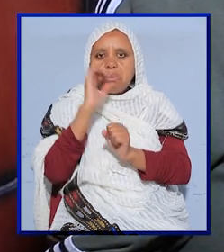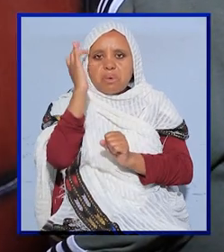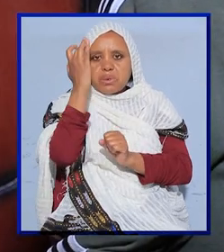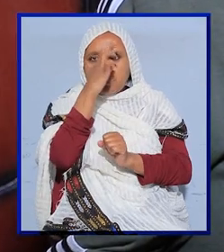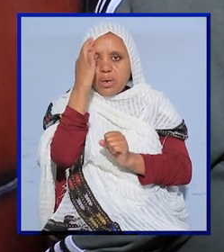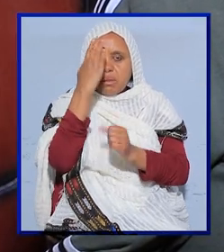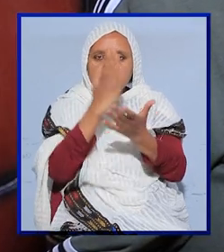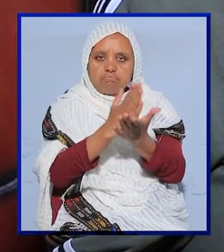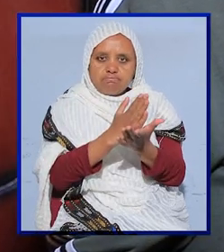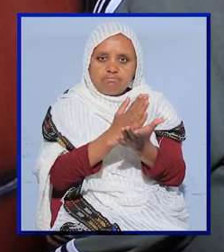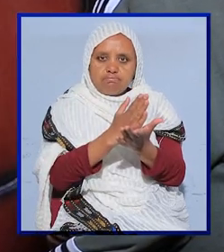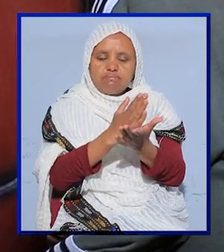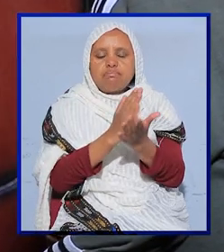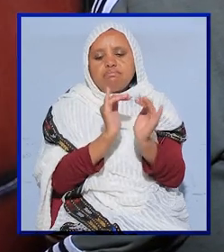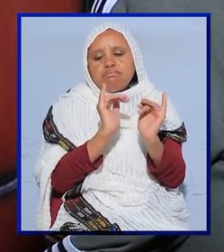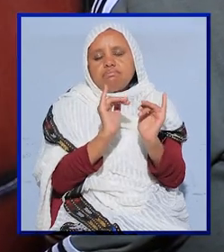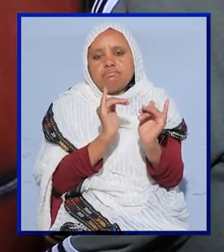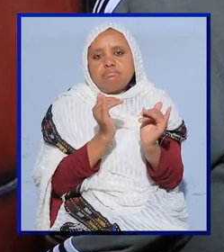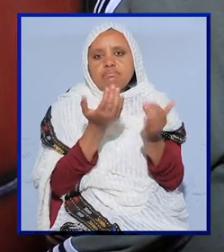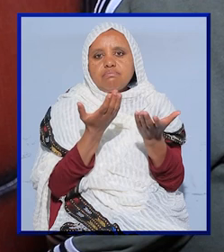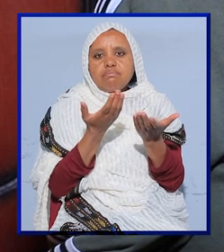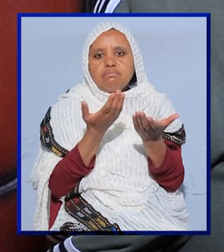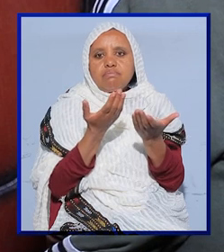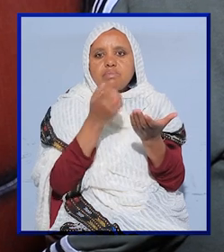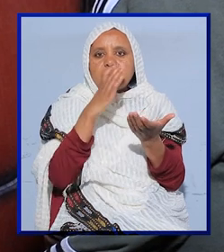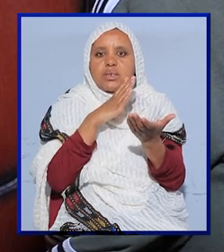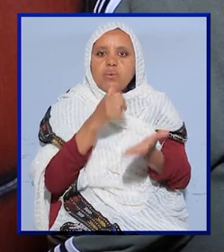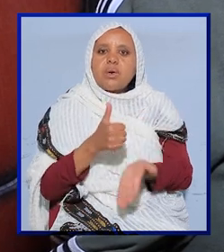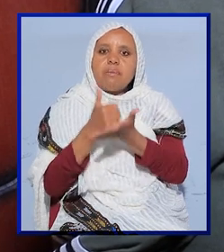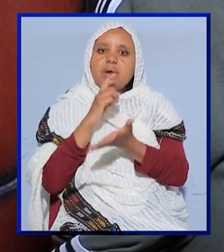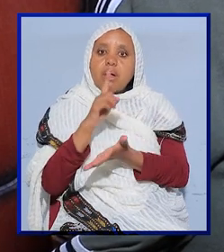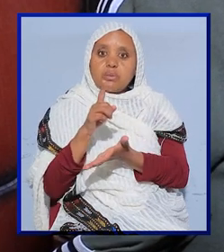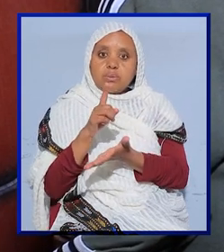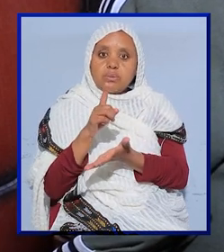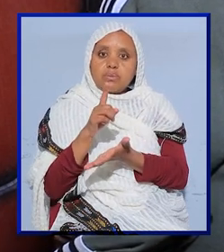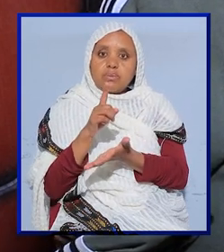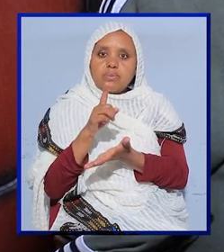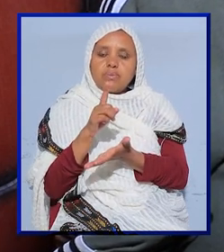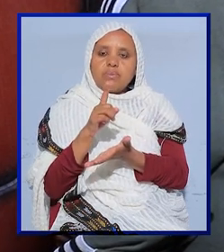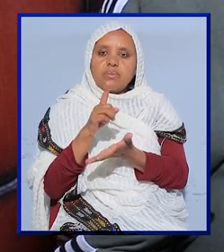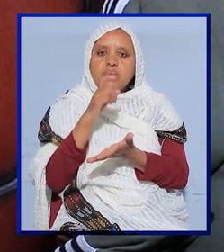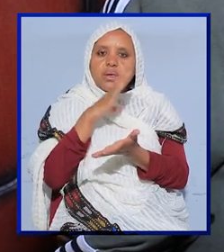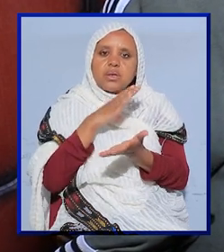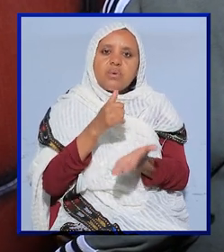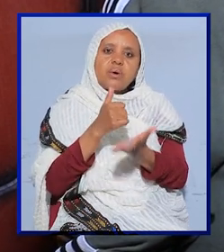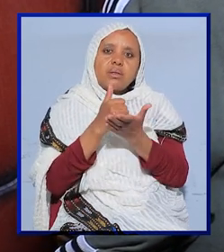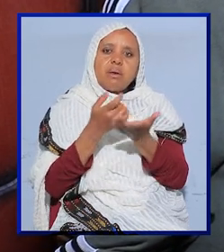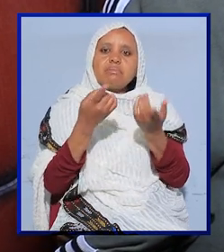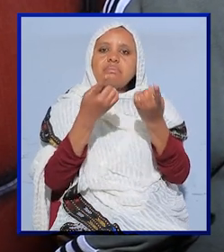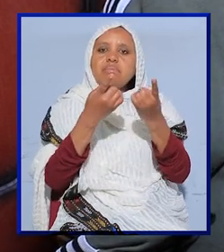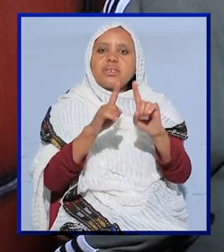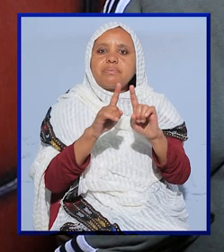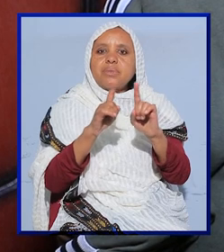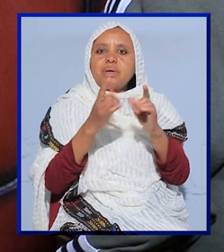ያው በበሽታው ምክንያት ቆመ ያው ሰው እንደሚረዳት ነው አልፏል የሰው እርዳታ